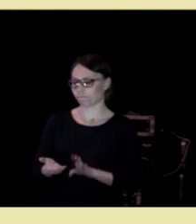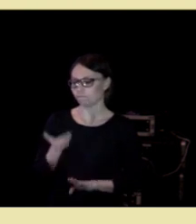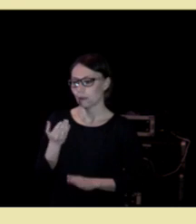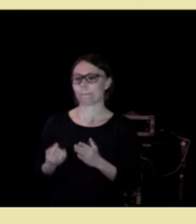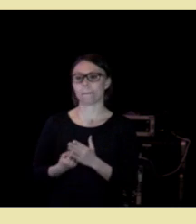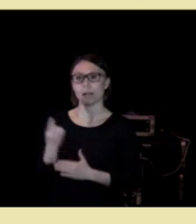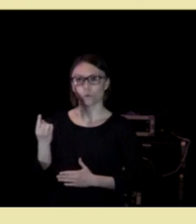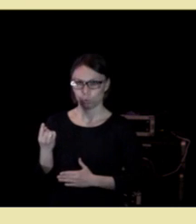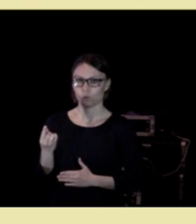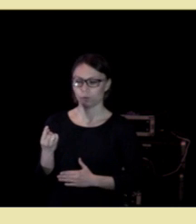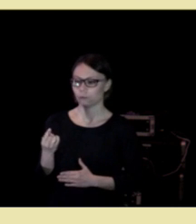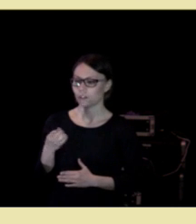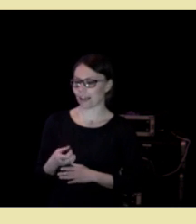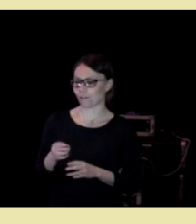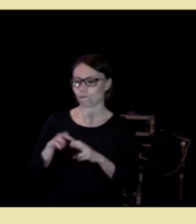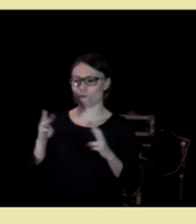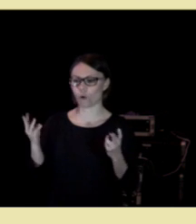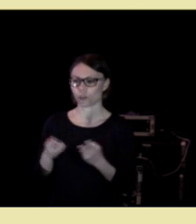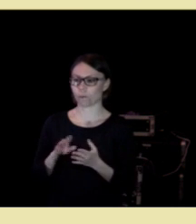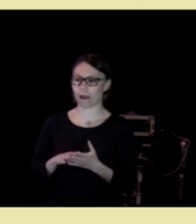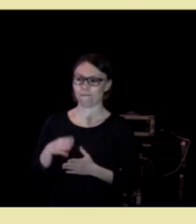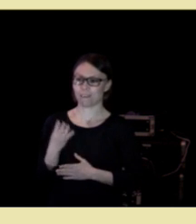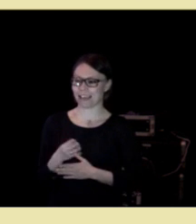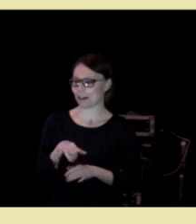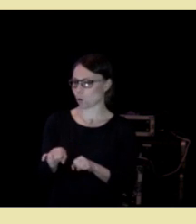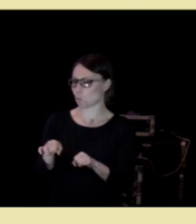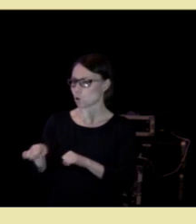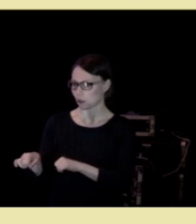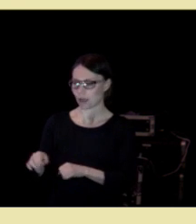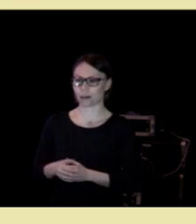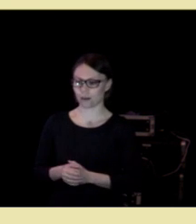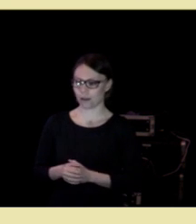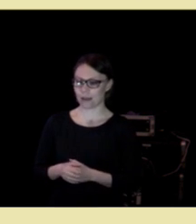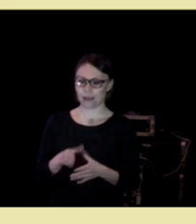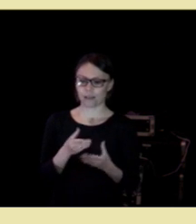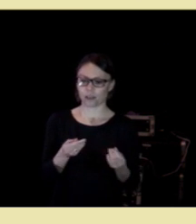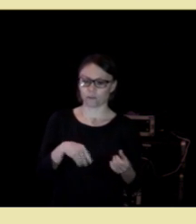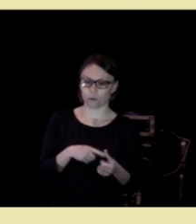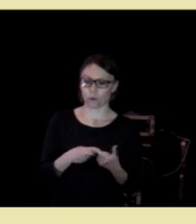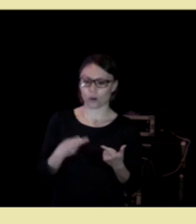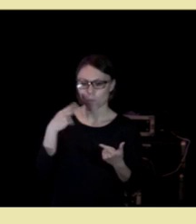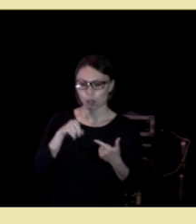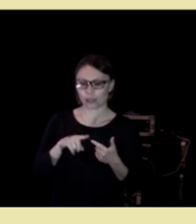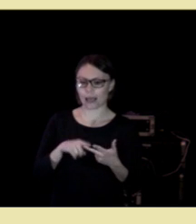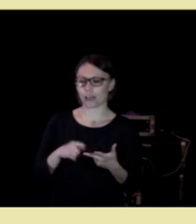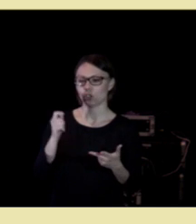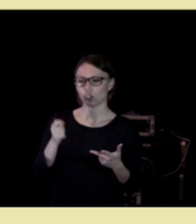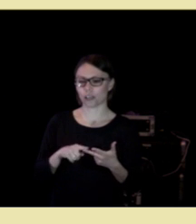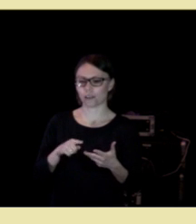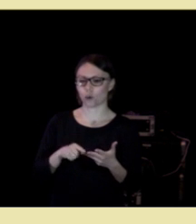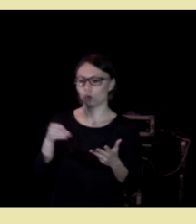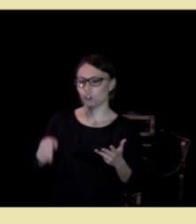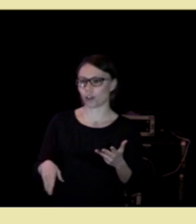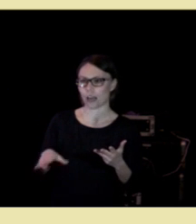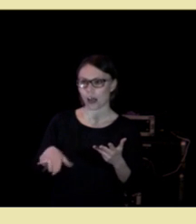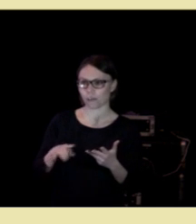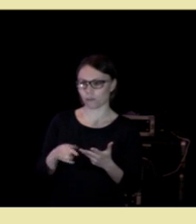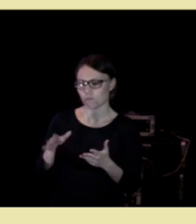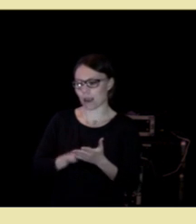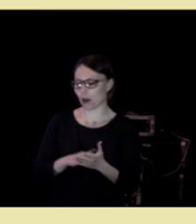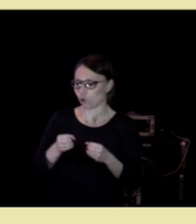pilot, og det var en workshop med 4 kommuner, Sandefjord, Molde, Tynset og Søndre Land, som var med å